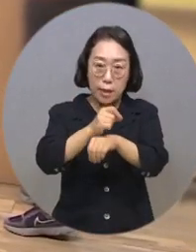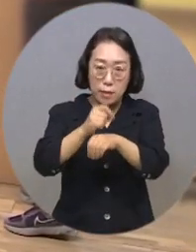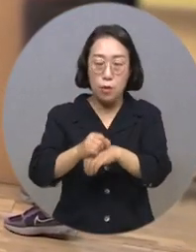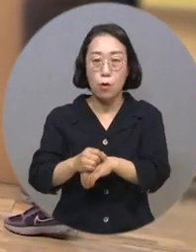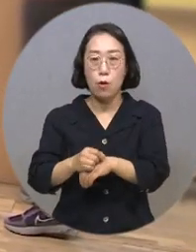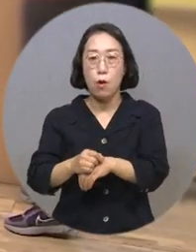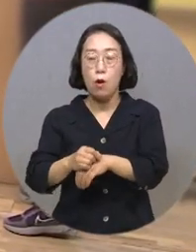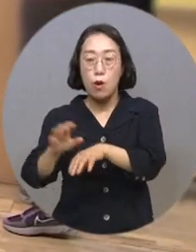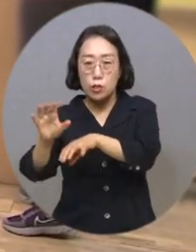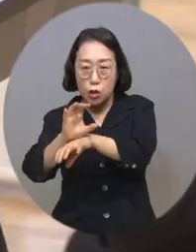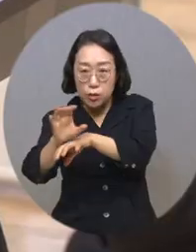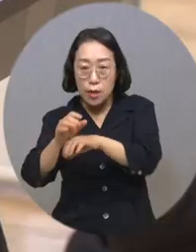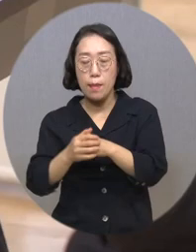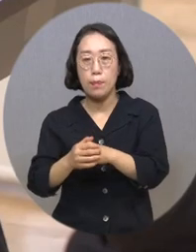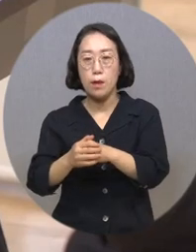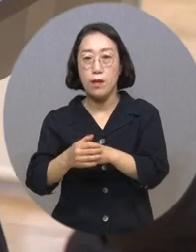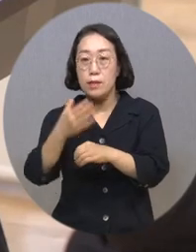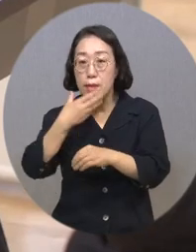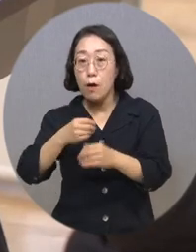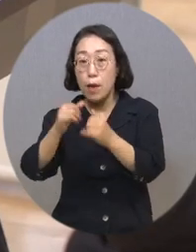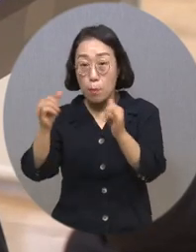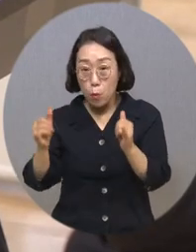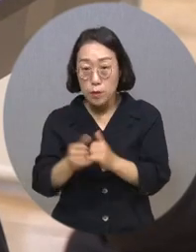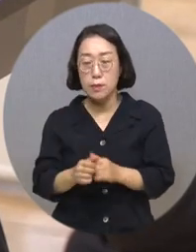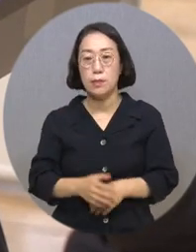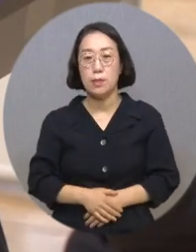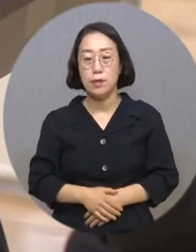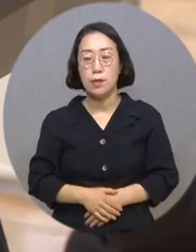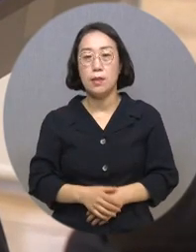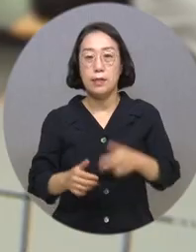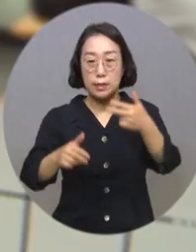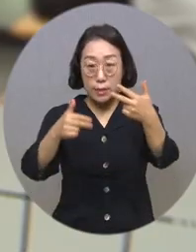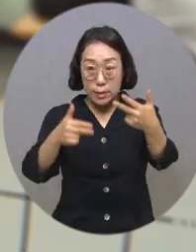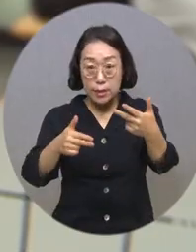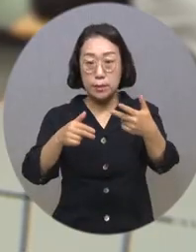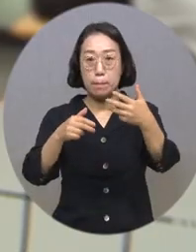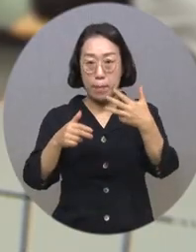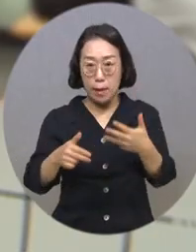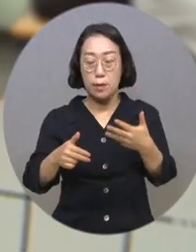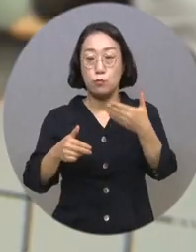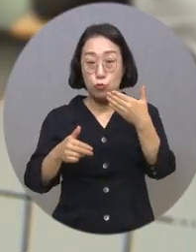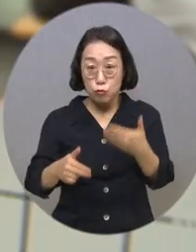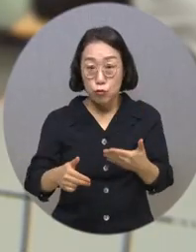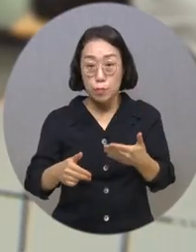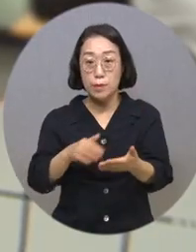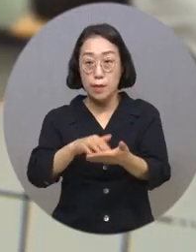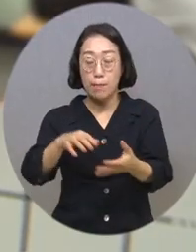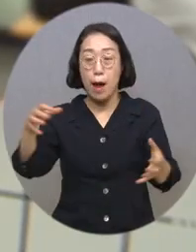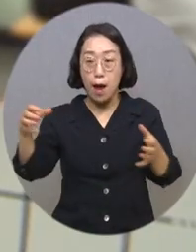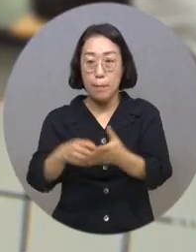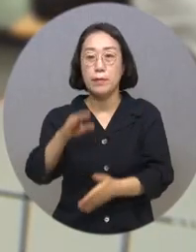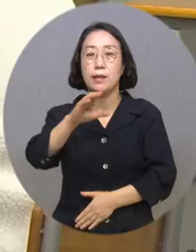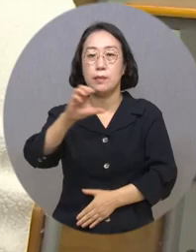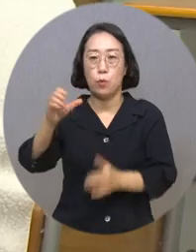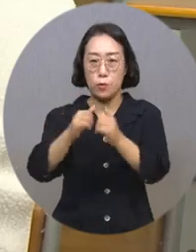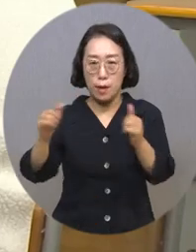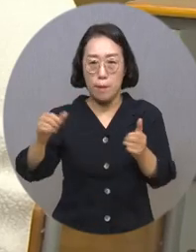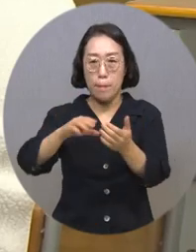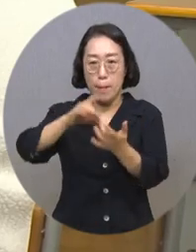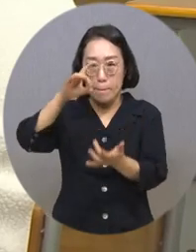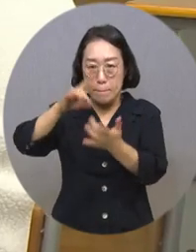복지 등 다양한 분야에서 7급 4명 8급 3명 9급 38명 등 중증 장애인 45명이 최종